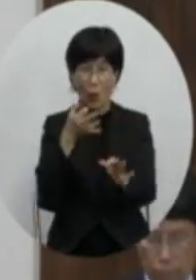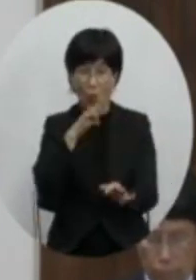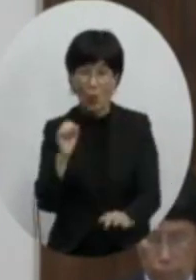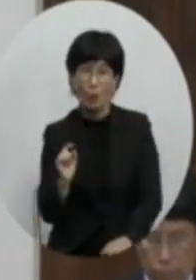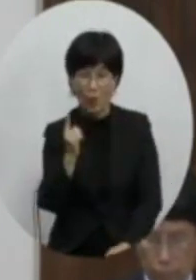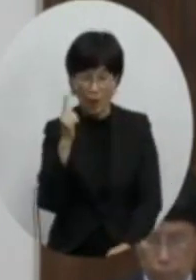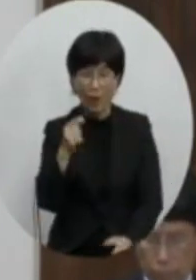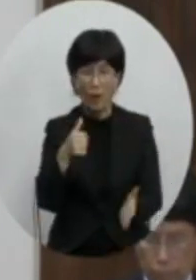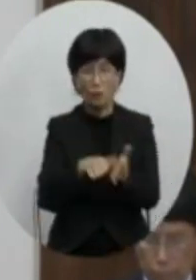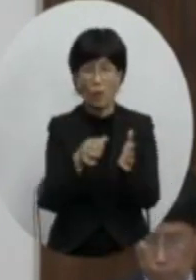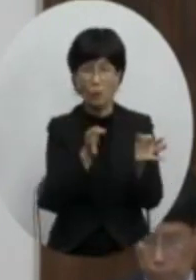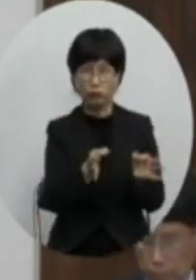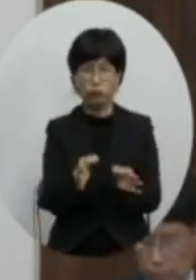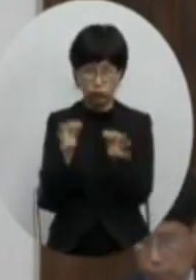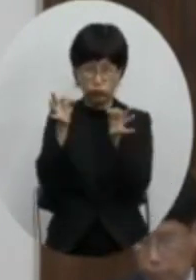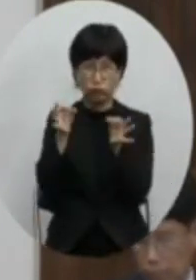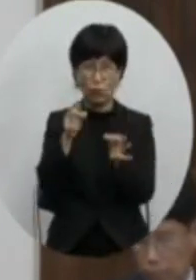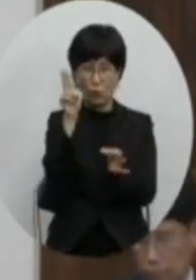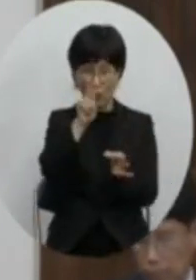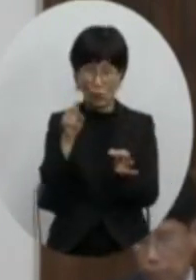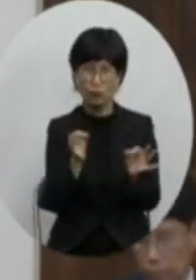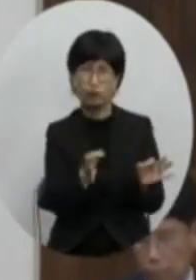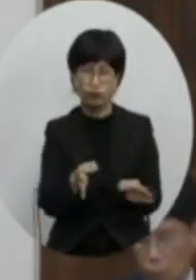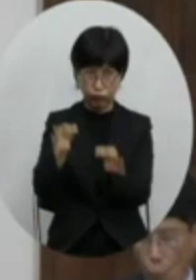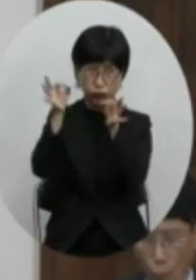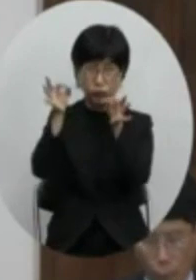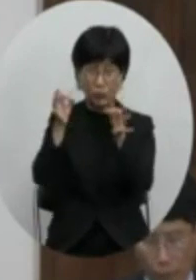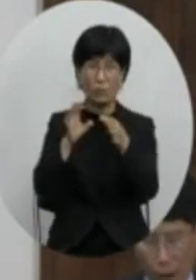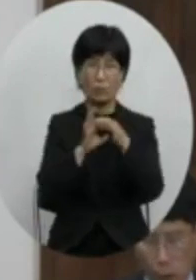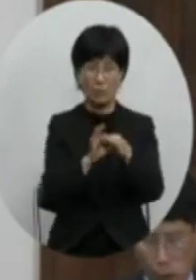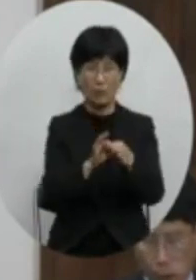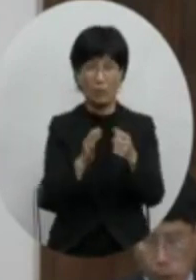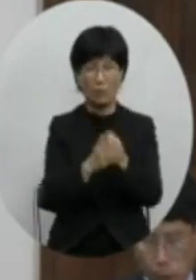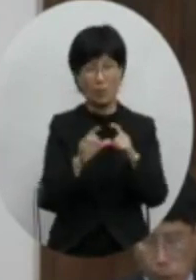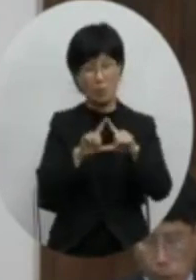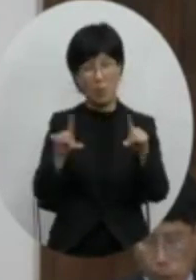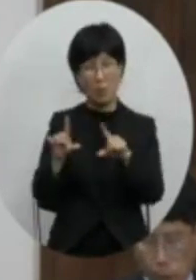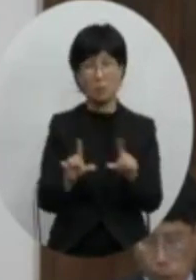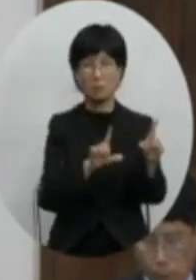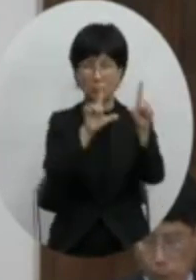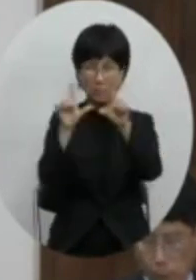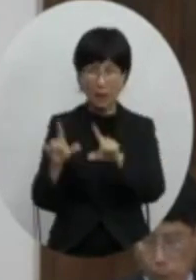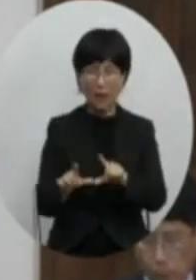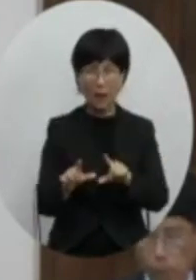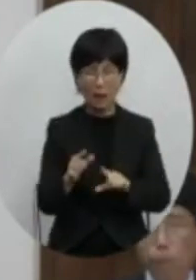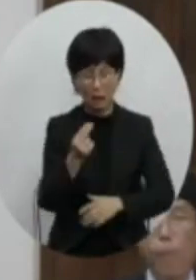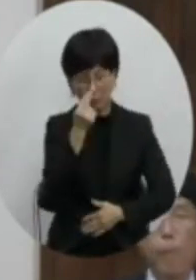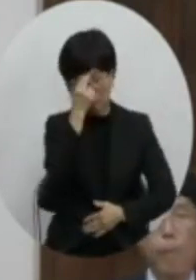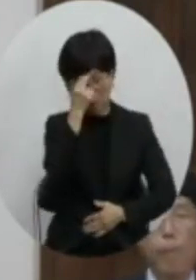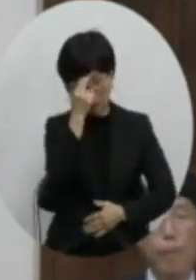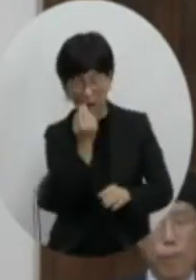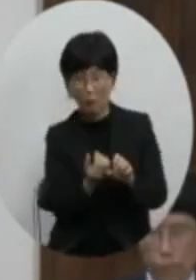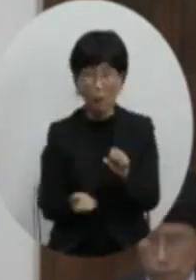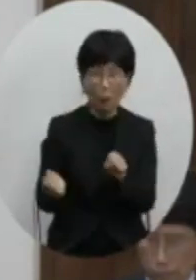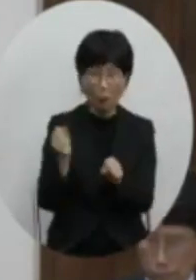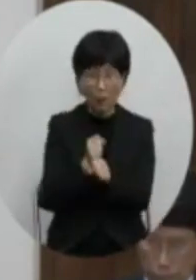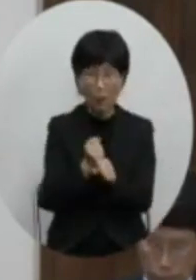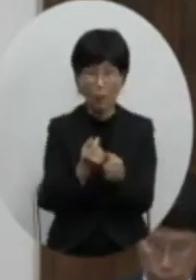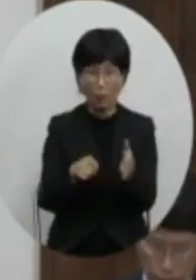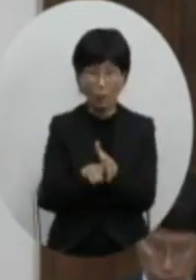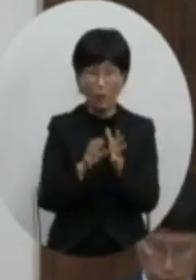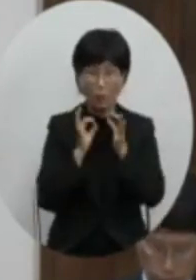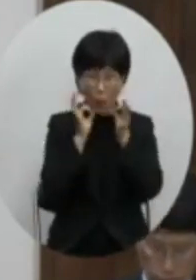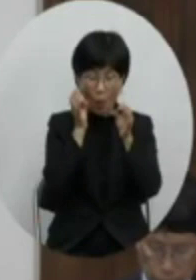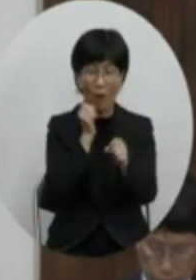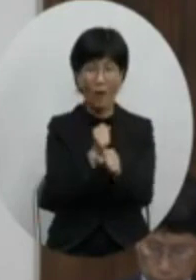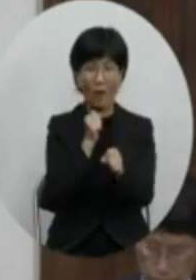고물가, 환율 폭등의 위기로 인해 평범한 일상과 민생 경제 회복을 위해 노력하면서